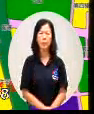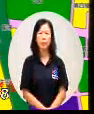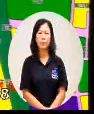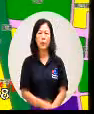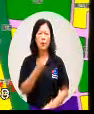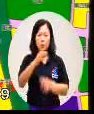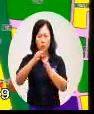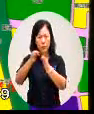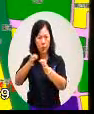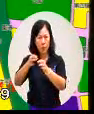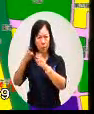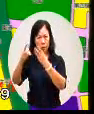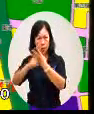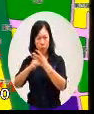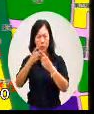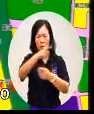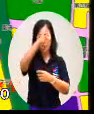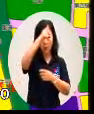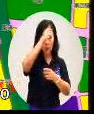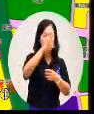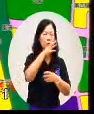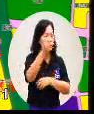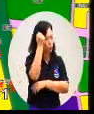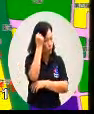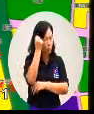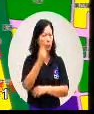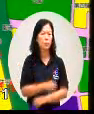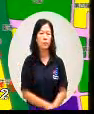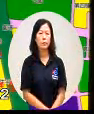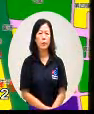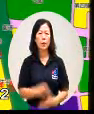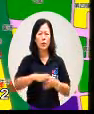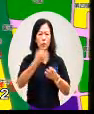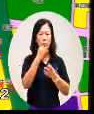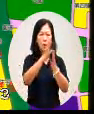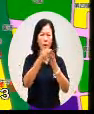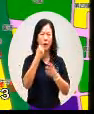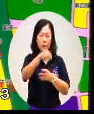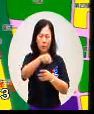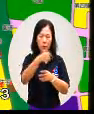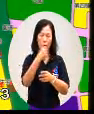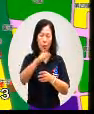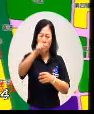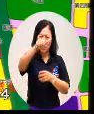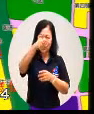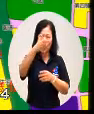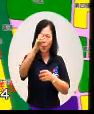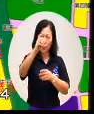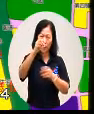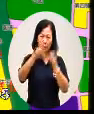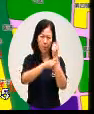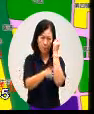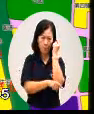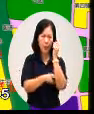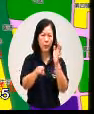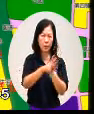商业区，黄色的住宅区。市政府谈到底会地上少六万平以上底价